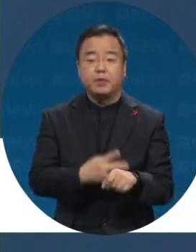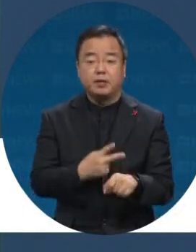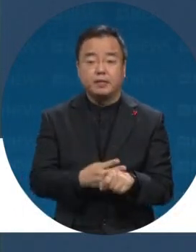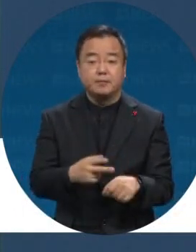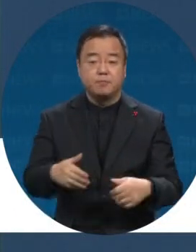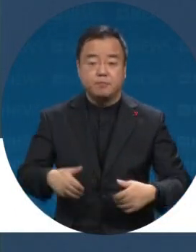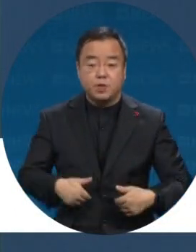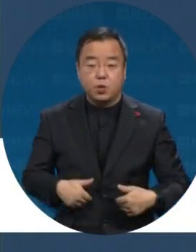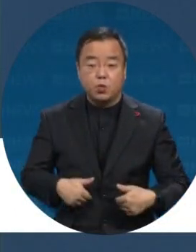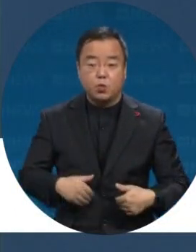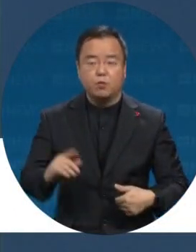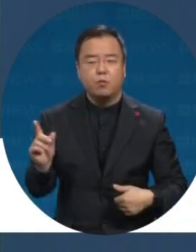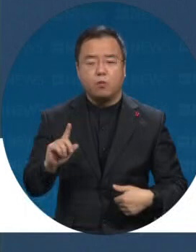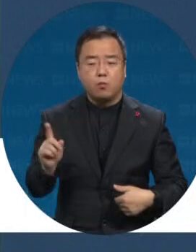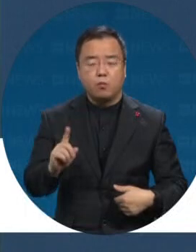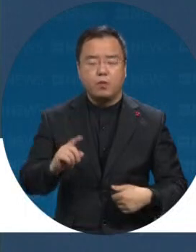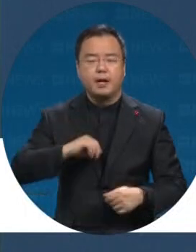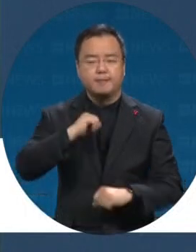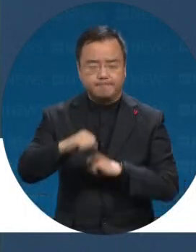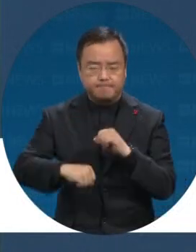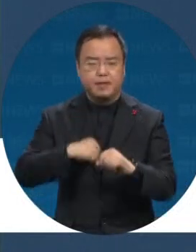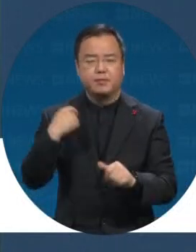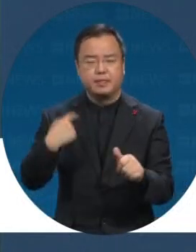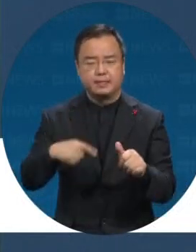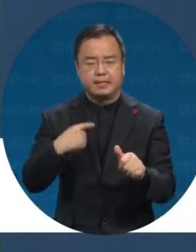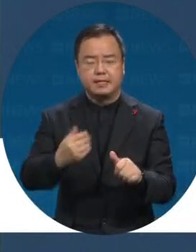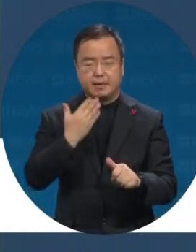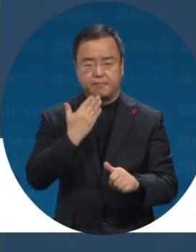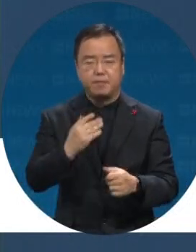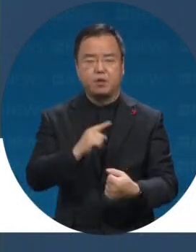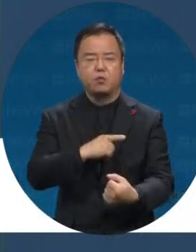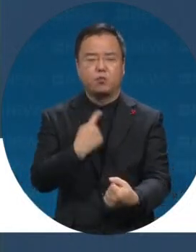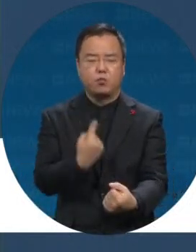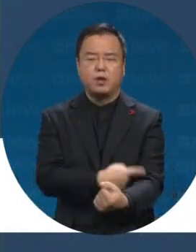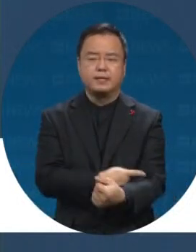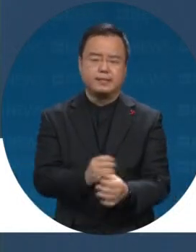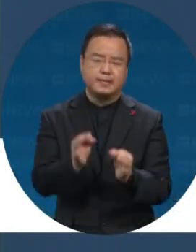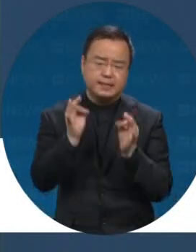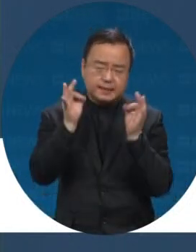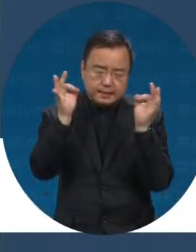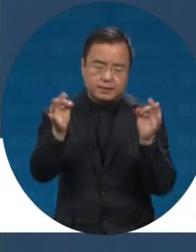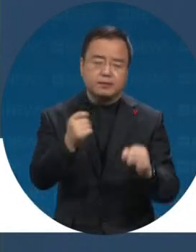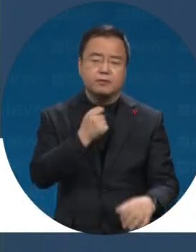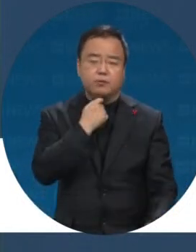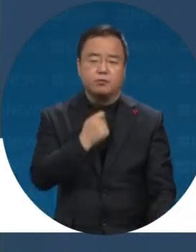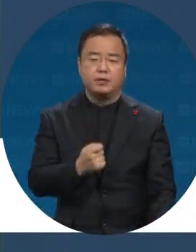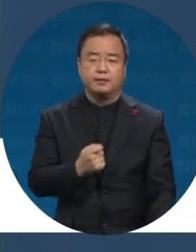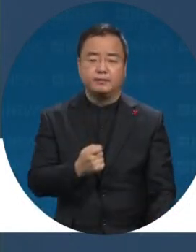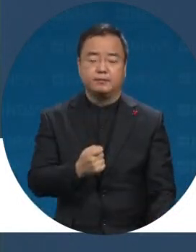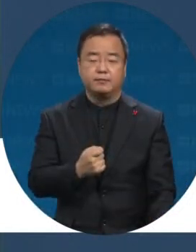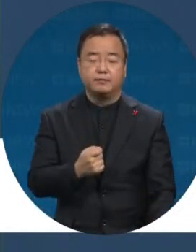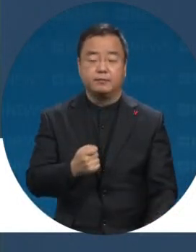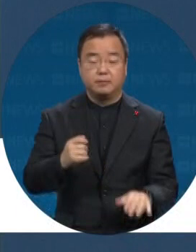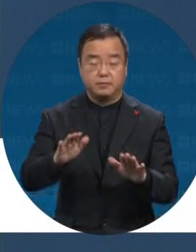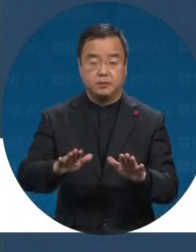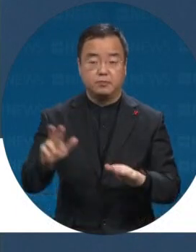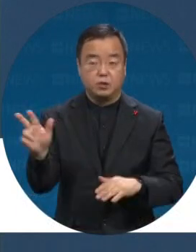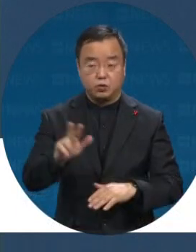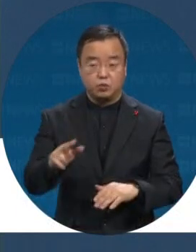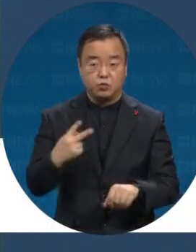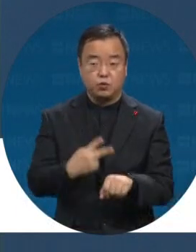것은 마음껏 가르칠 수 있는 권리 사실네 간절하기 원하고 있습니다 우리 정교조는 선생님들의